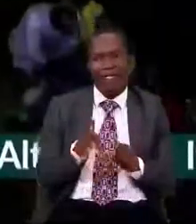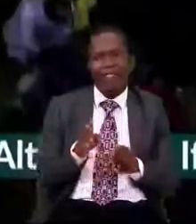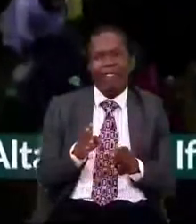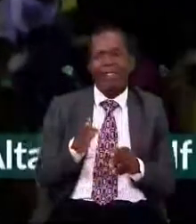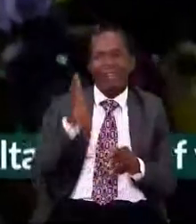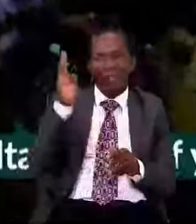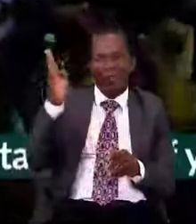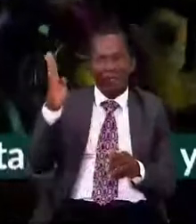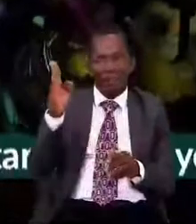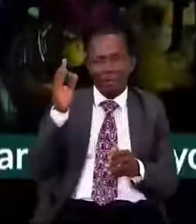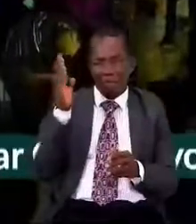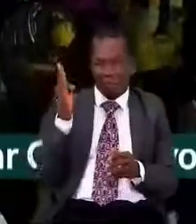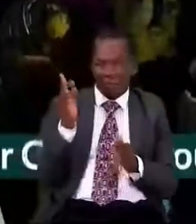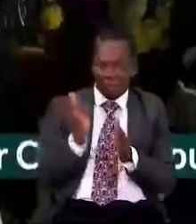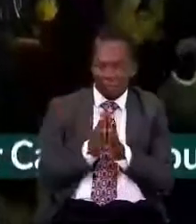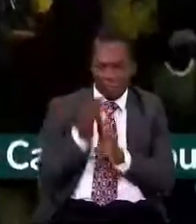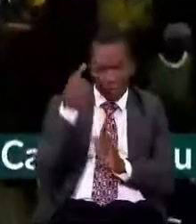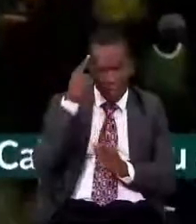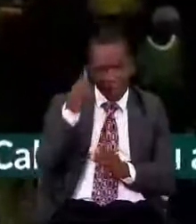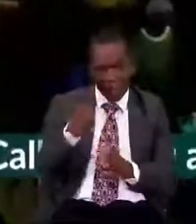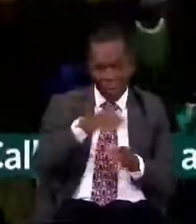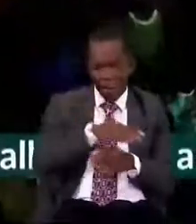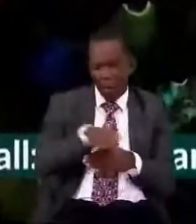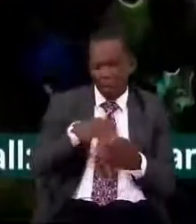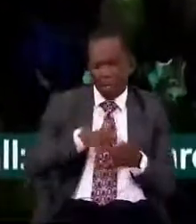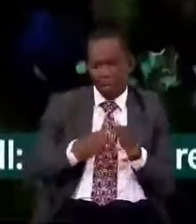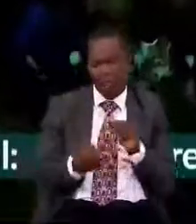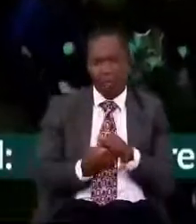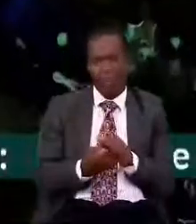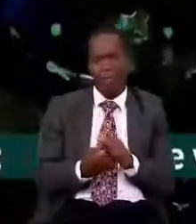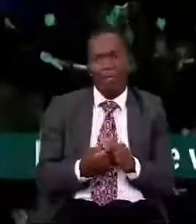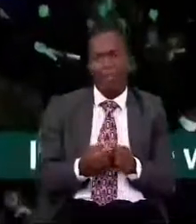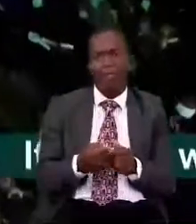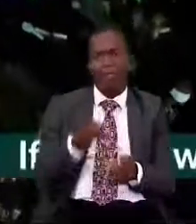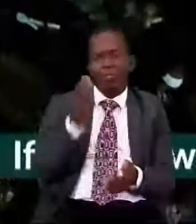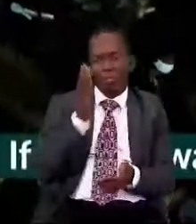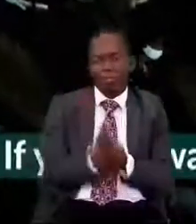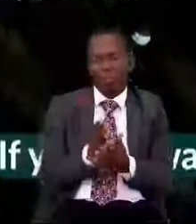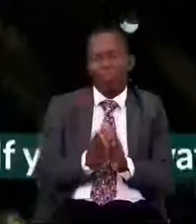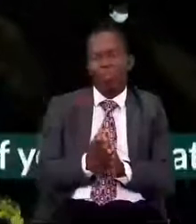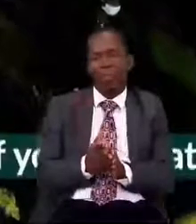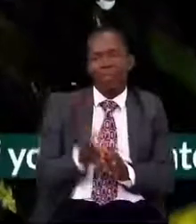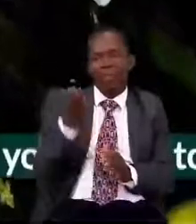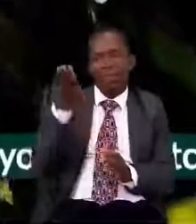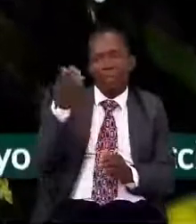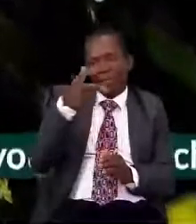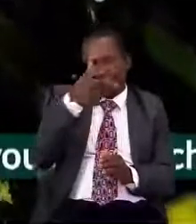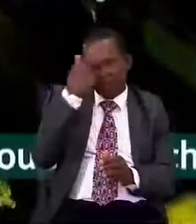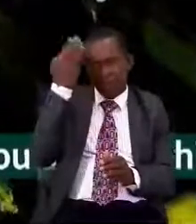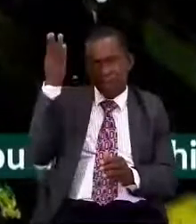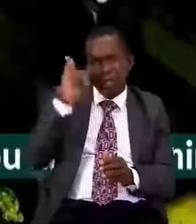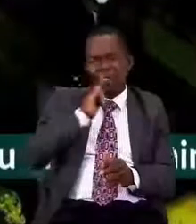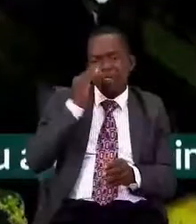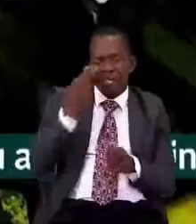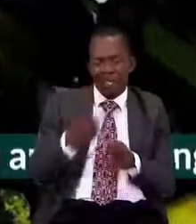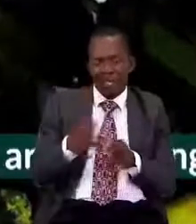ce qui nous est dit ce jour, c'est qu'il y a un nom qui surpasse tout autre nom. Dès qu'il